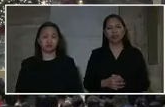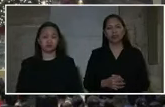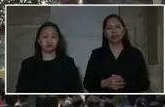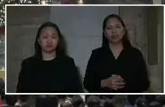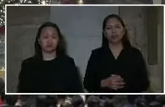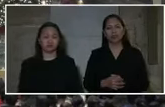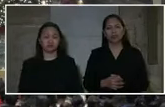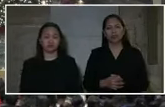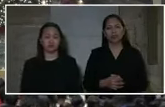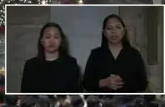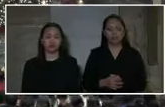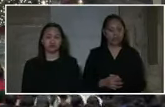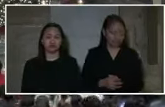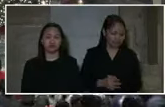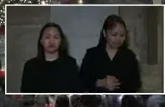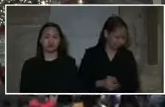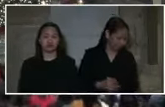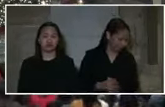Magsitayo po ang lahat.